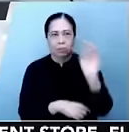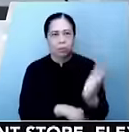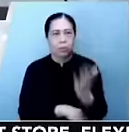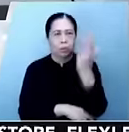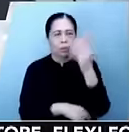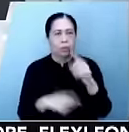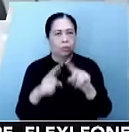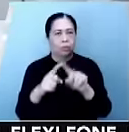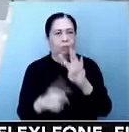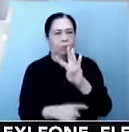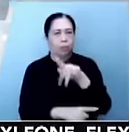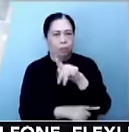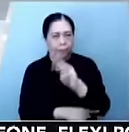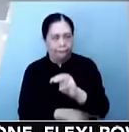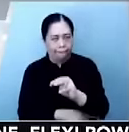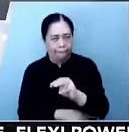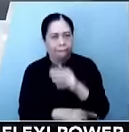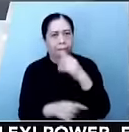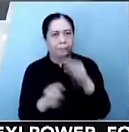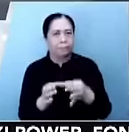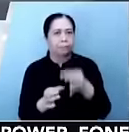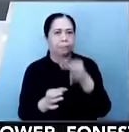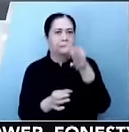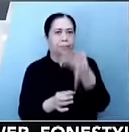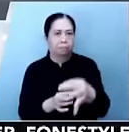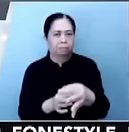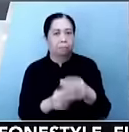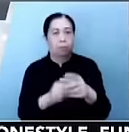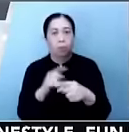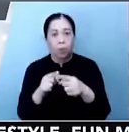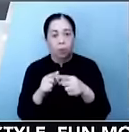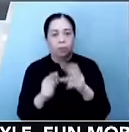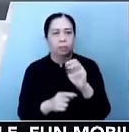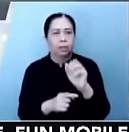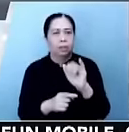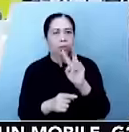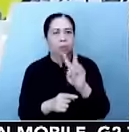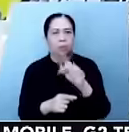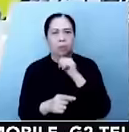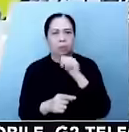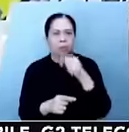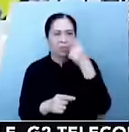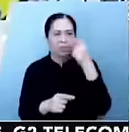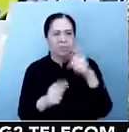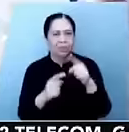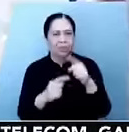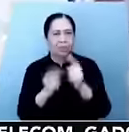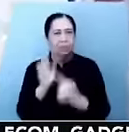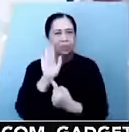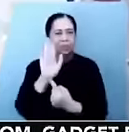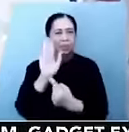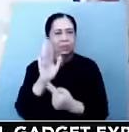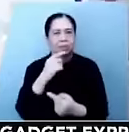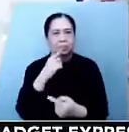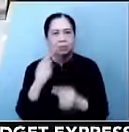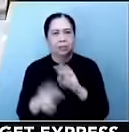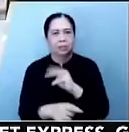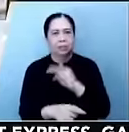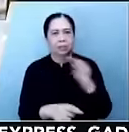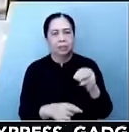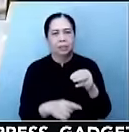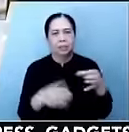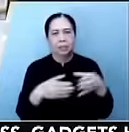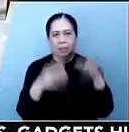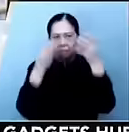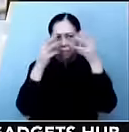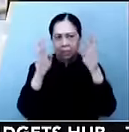4 p.m. Ipinagpaliba na ang pagpapatupad dito sa May 2 pero hindi dahil sa tigil pasada ayon sa Metro Manila Council. Friday po ngayon, let's give